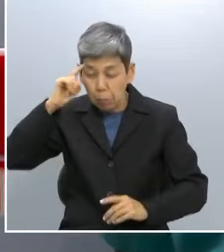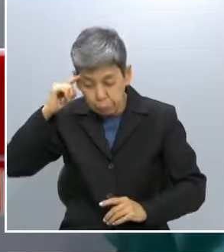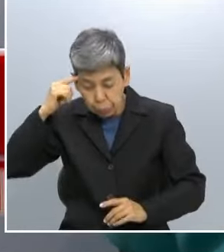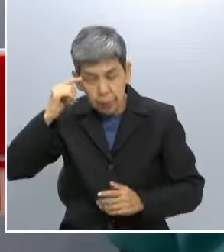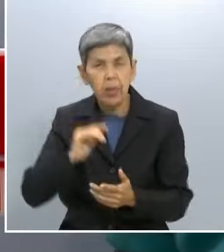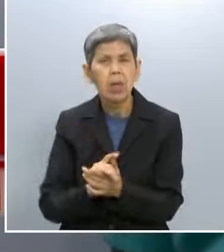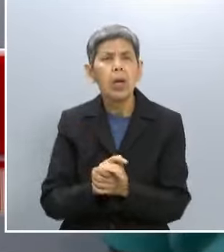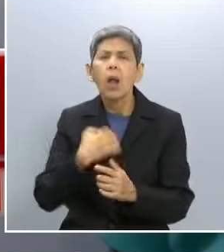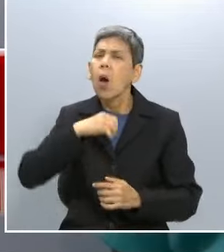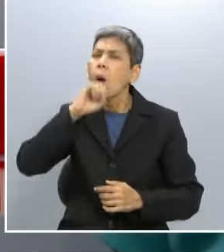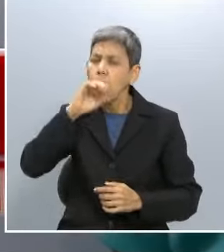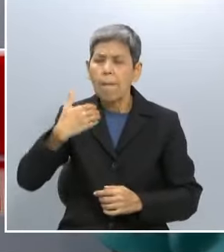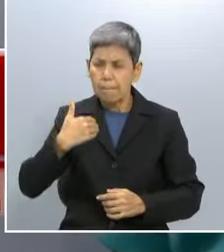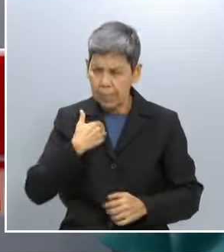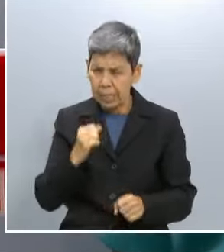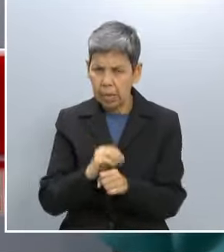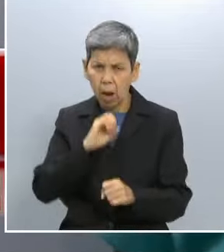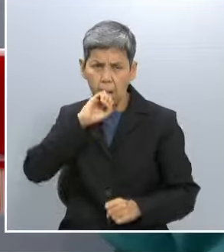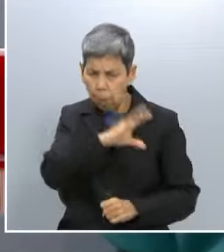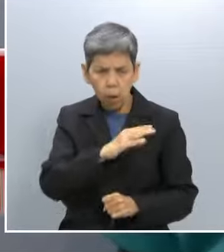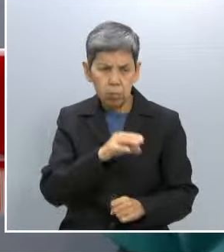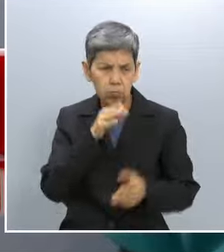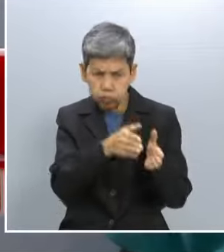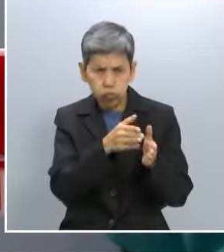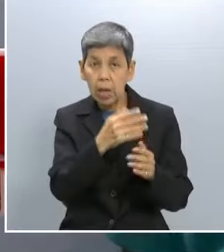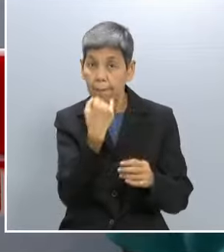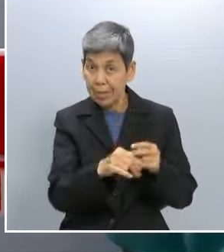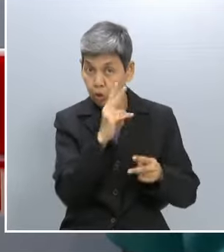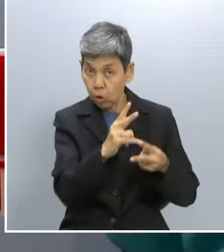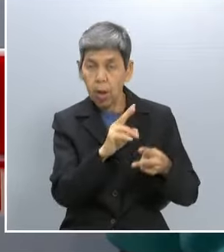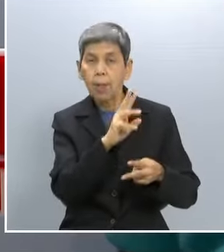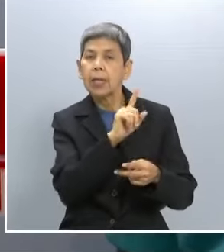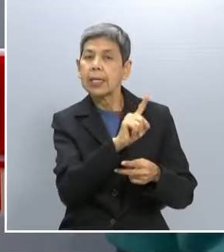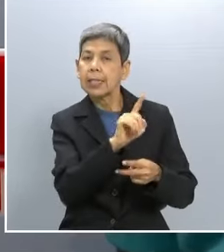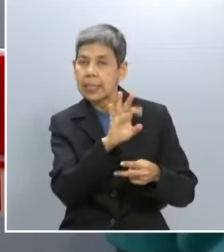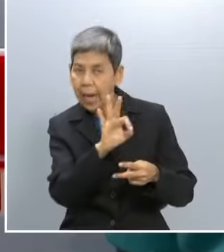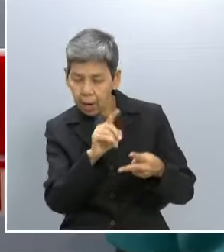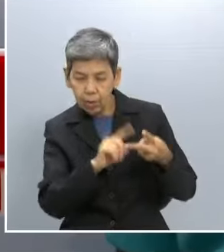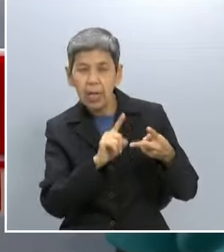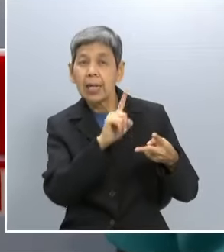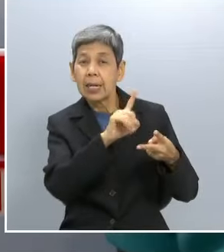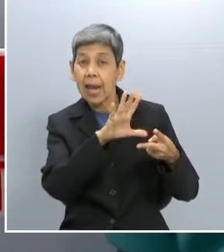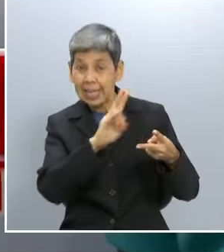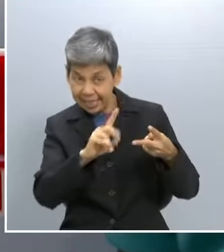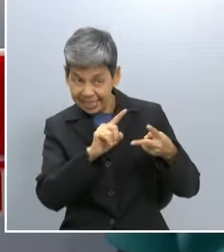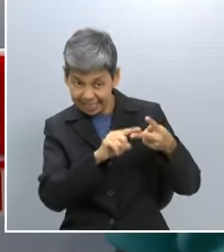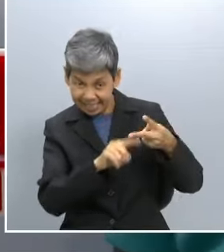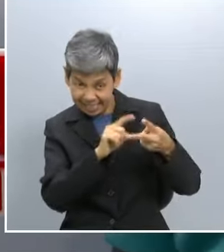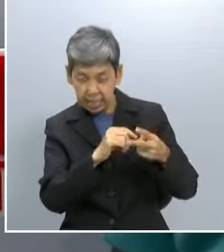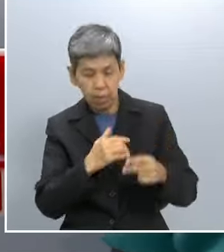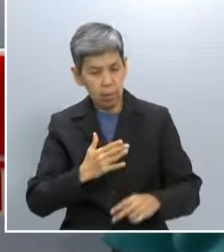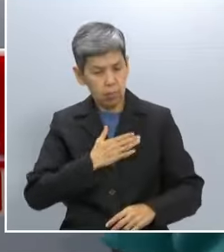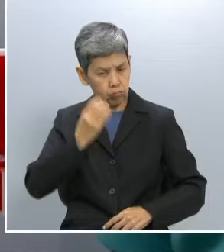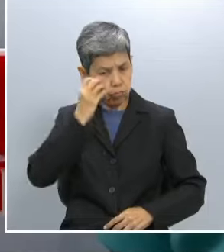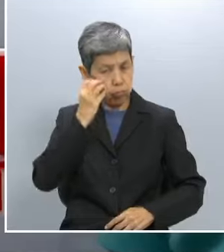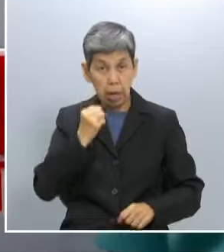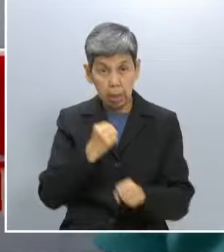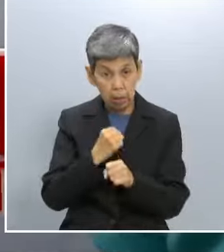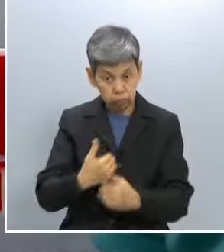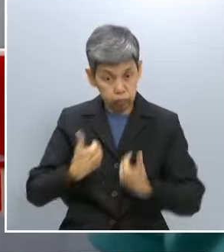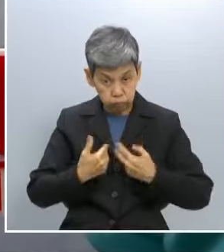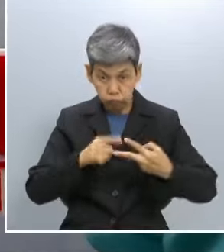าะที่ระบุว่ามีการแจ้งข้อกล่าวหาบิ๊กโจ๊ก2ข้อหาก็คือมาตรา149และมาตรา157ซึ่งบิ๊กโจ๊กยืนยันว่าหากถูกแจ้ง